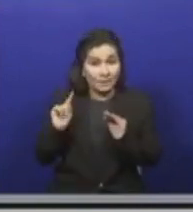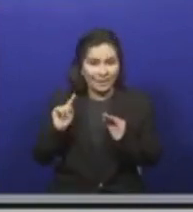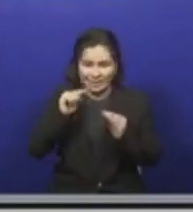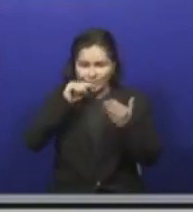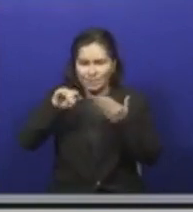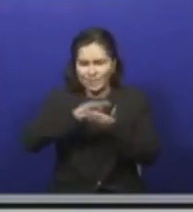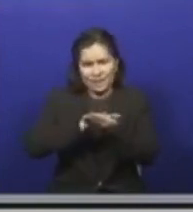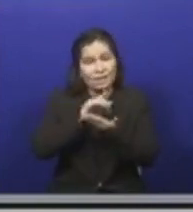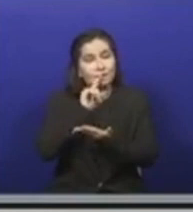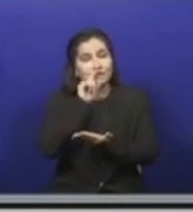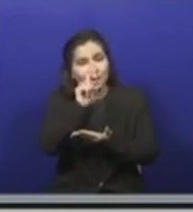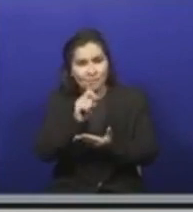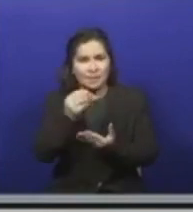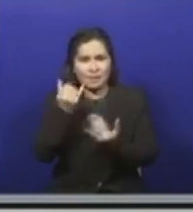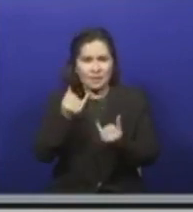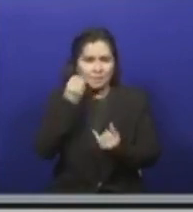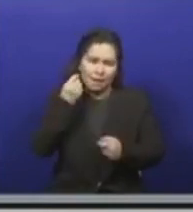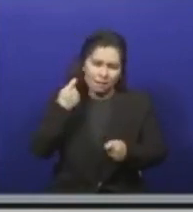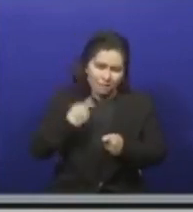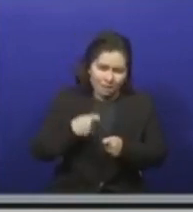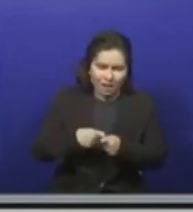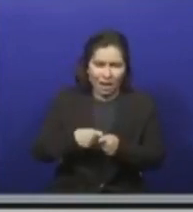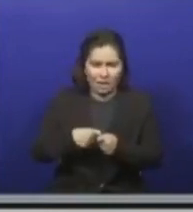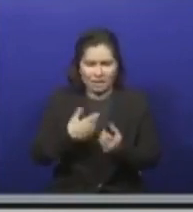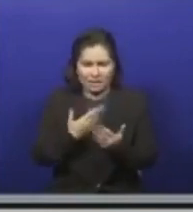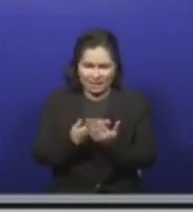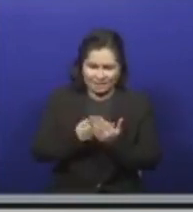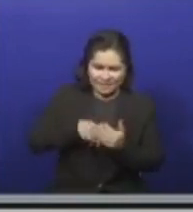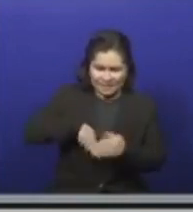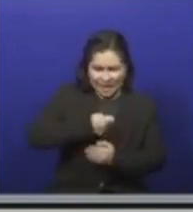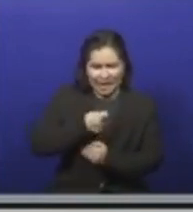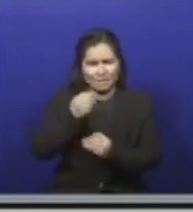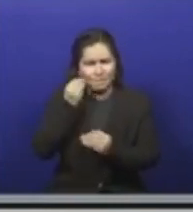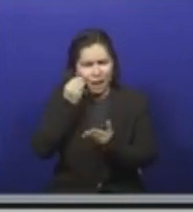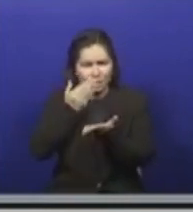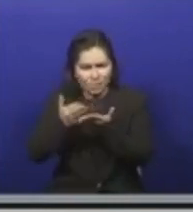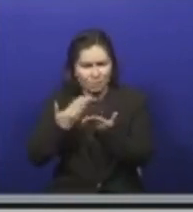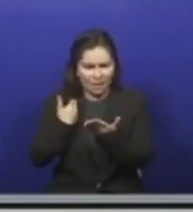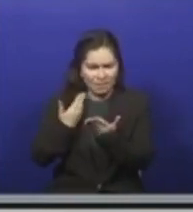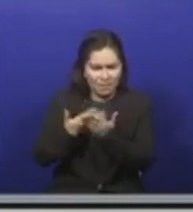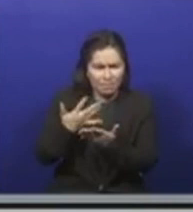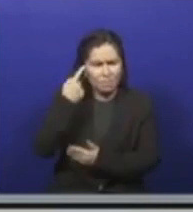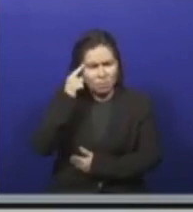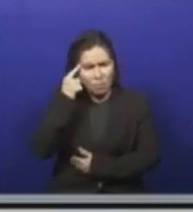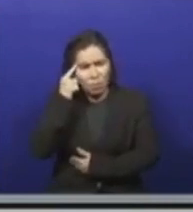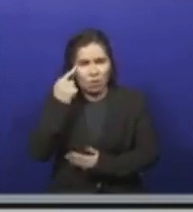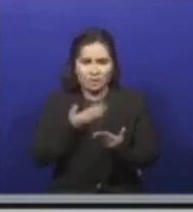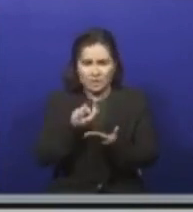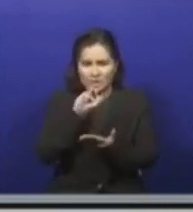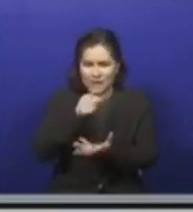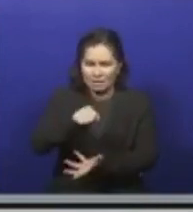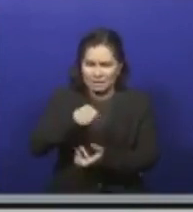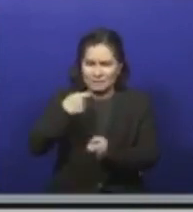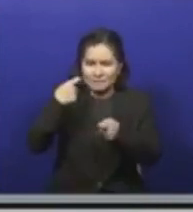ศนี้ที่บ้านกำลังลำบากไม่รู้จะมีเงินจ่ายค่าผ่อนบ้านหรือเปล่าค่าน้ำค่าไฟจะซื้อข้าวสารเข้าบ้าน